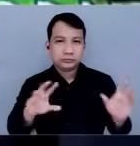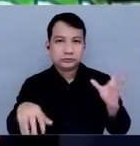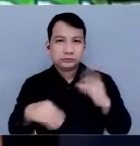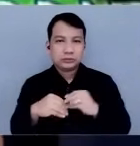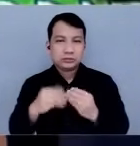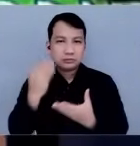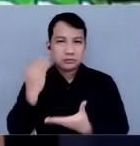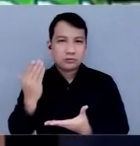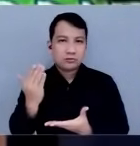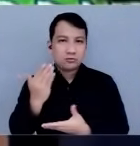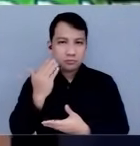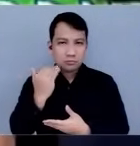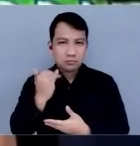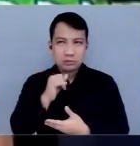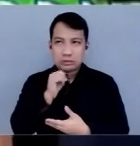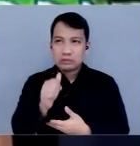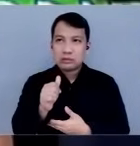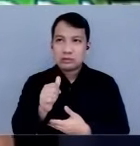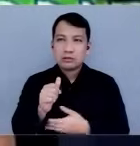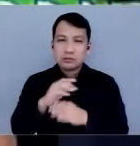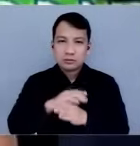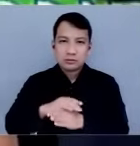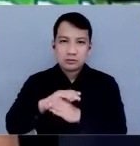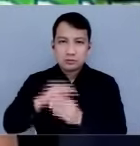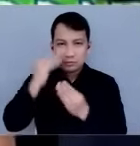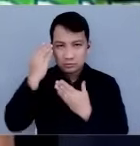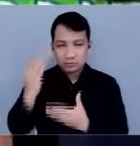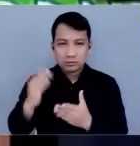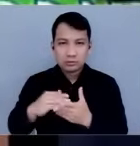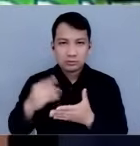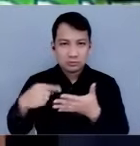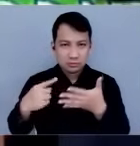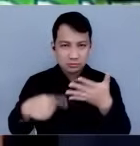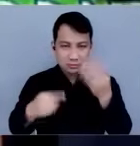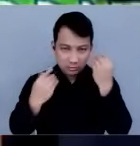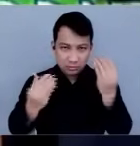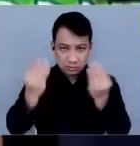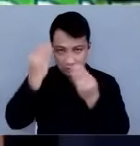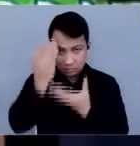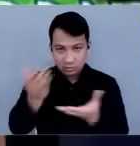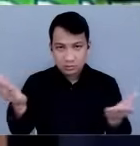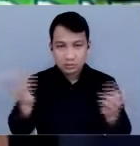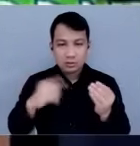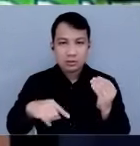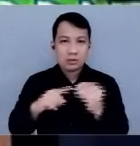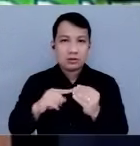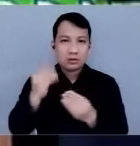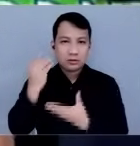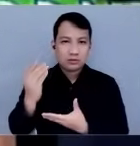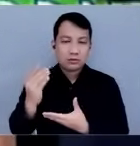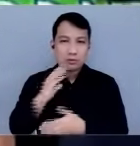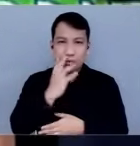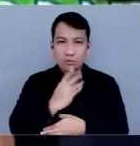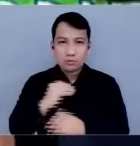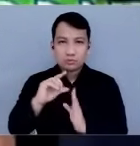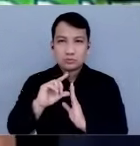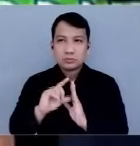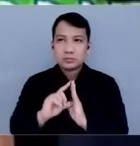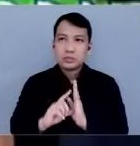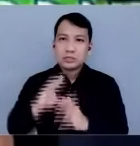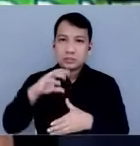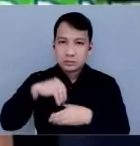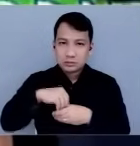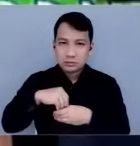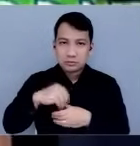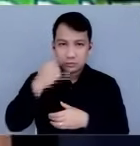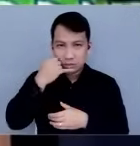why we are carefully validating the information being provided by those people calling po